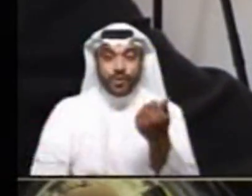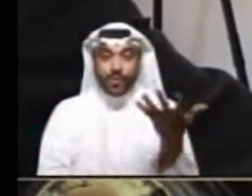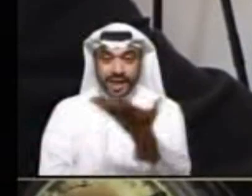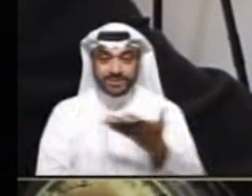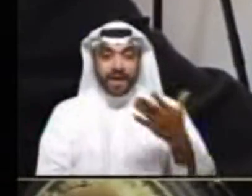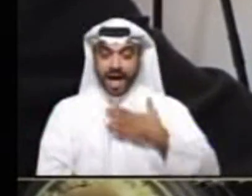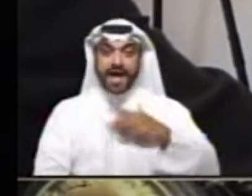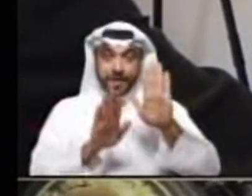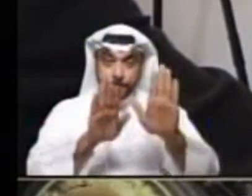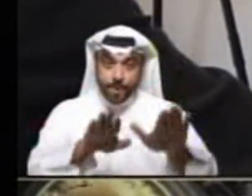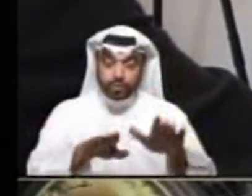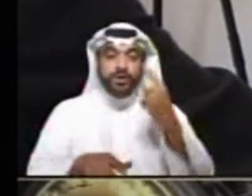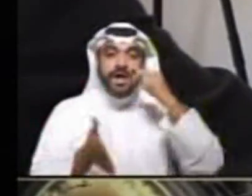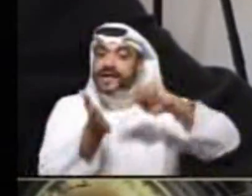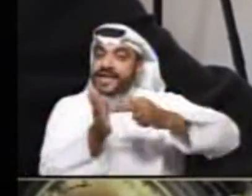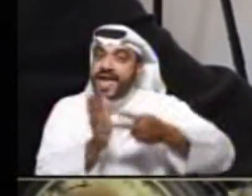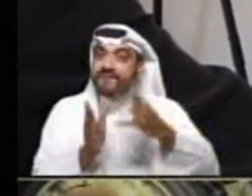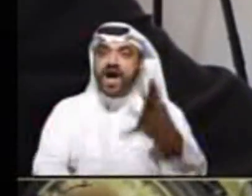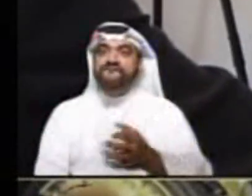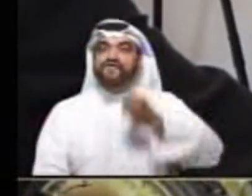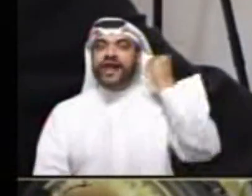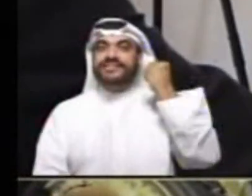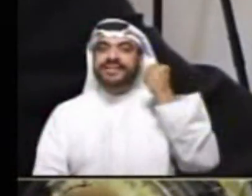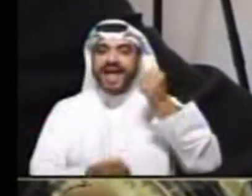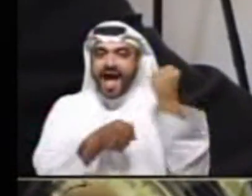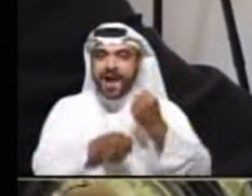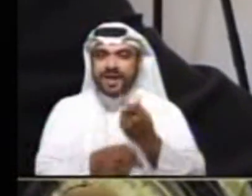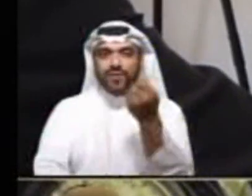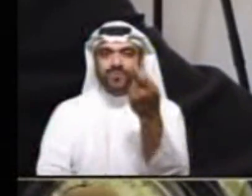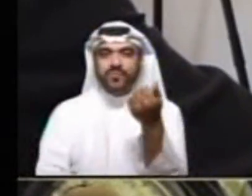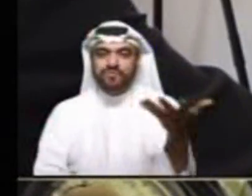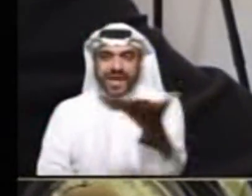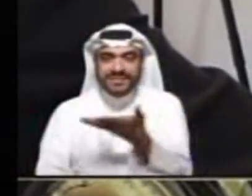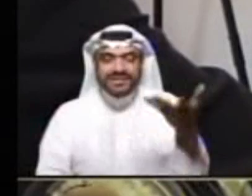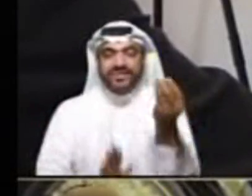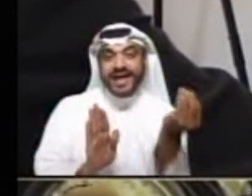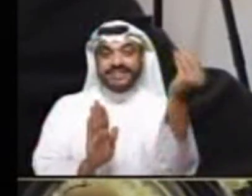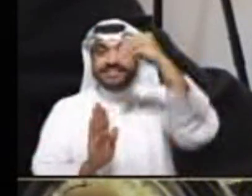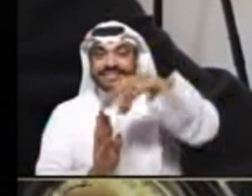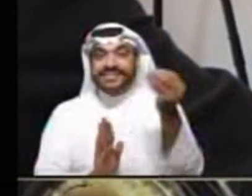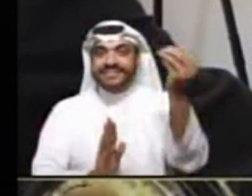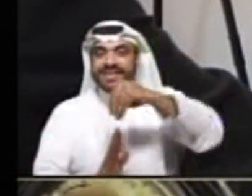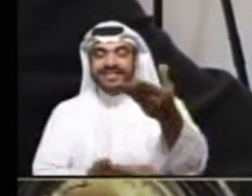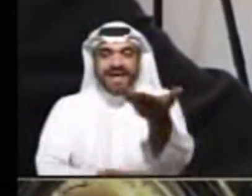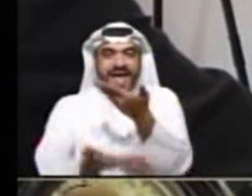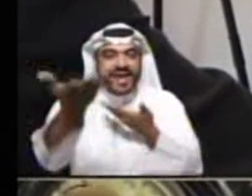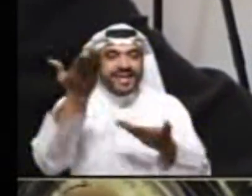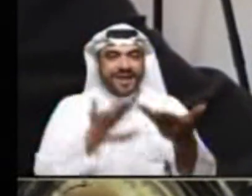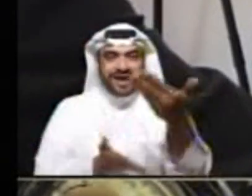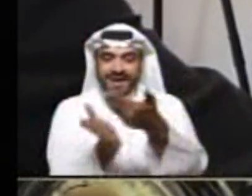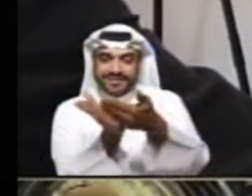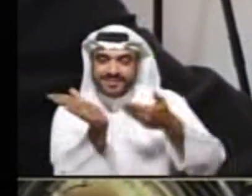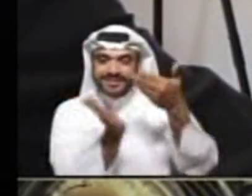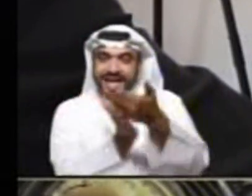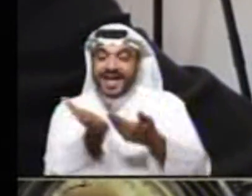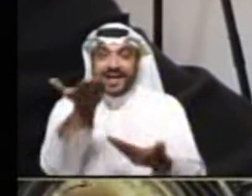أيضا سينصب على إيجاد فرص عمل واستثمار تسهم في تعزيز العلاقات الاقتصادية والتجارية بين